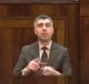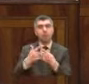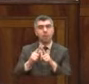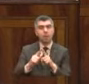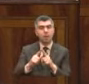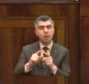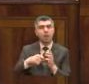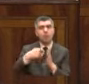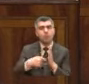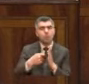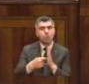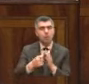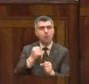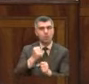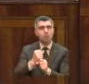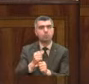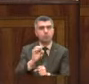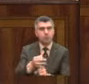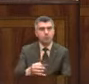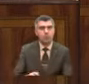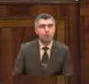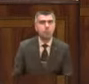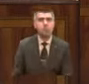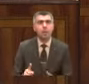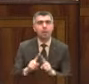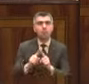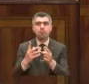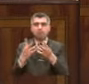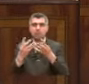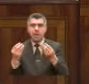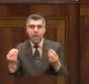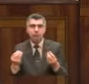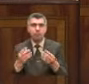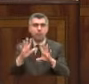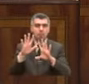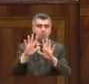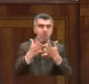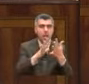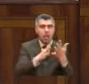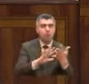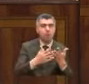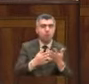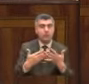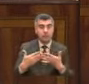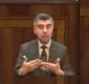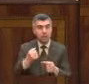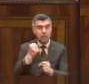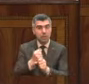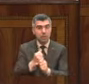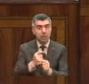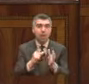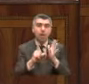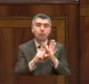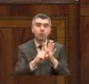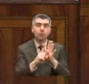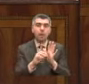نشتغل عليها، ودفعنا هذا نظرا لكثره هذه المشاريع وخاصه في المجال البيئي. نشتغل الان على مشروع مدونه البيئه،